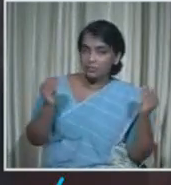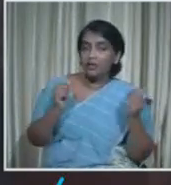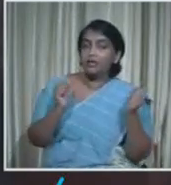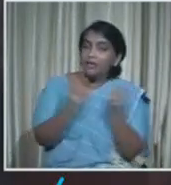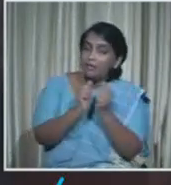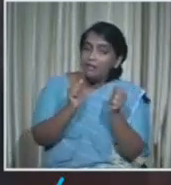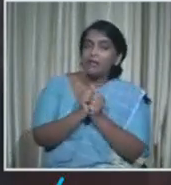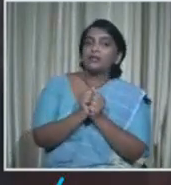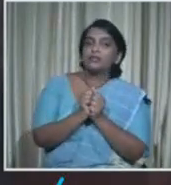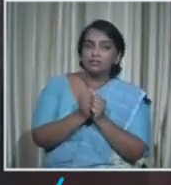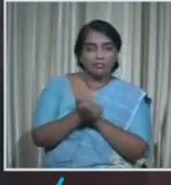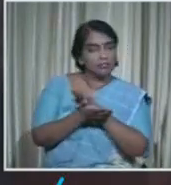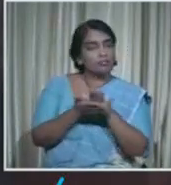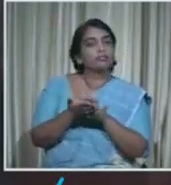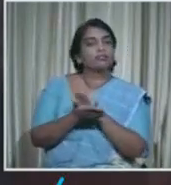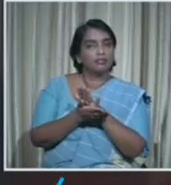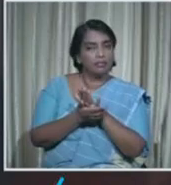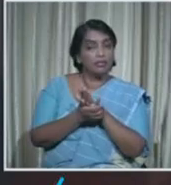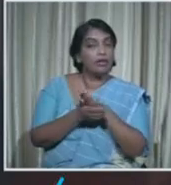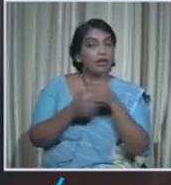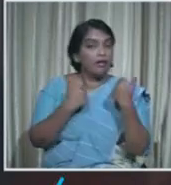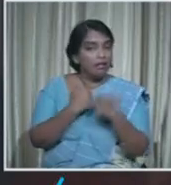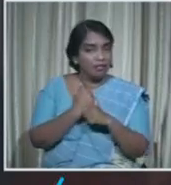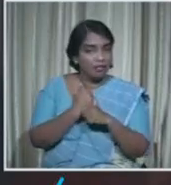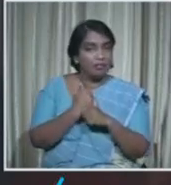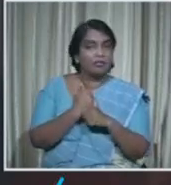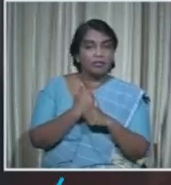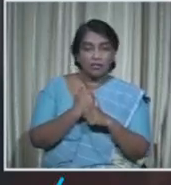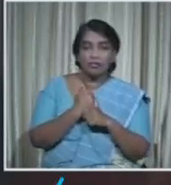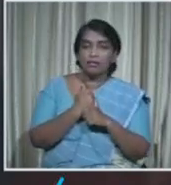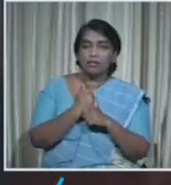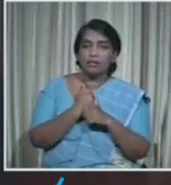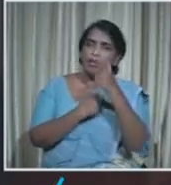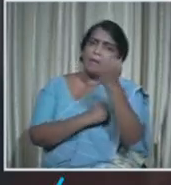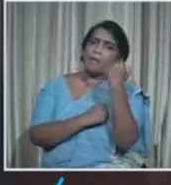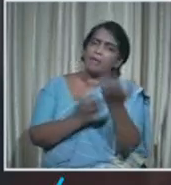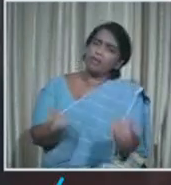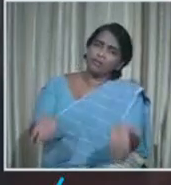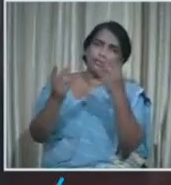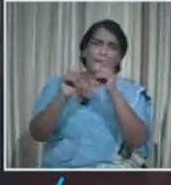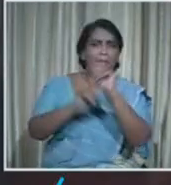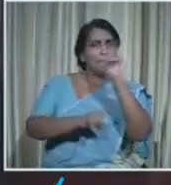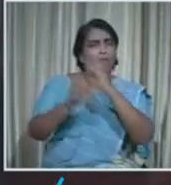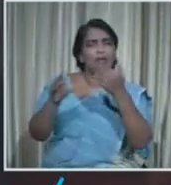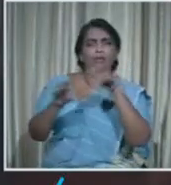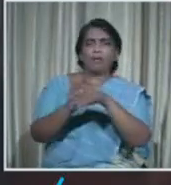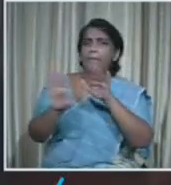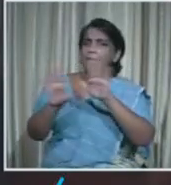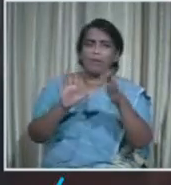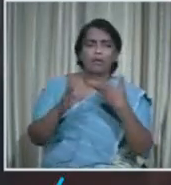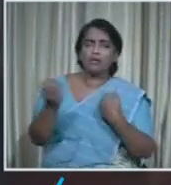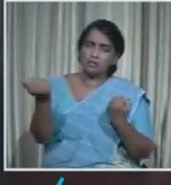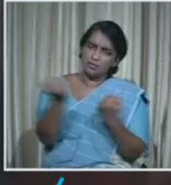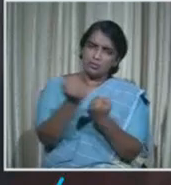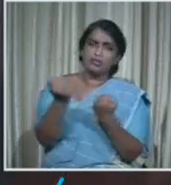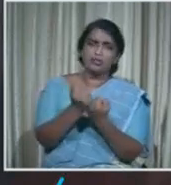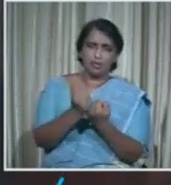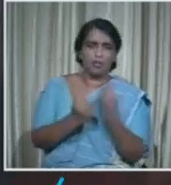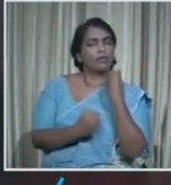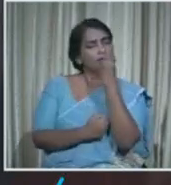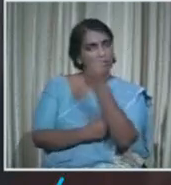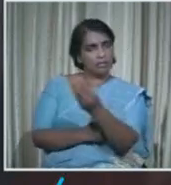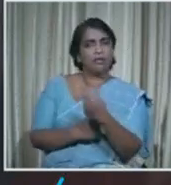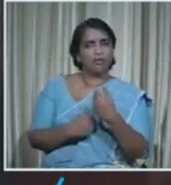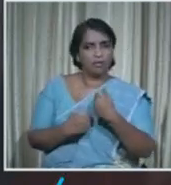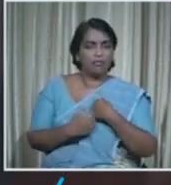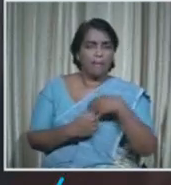වැඩපිළිවෙලක් අපි අදලා අපිට තමුන්නාංශලා බලය අරගෙන මේ රට පාර්ලිමේන්තුව පාලනය කළොත් අපි ඒ සඳහා සියලු සහයෝගය අපි ලබා දෙන්න අද අපි එකඟ